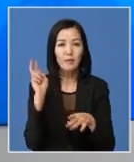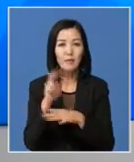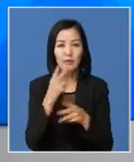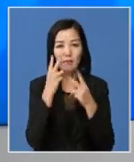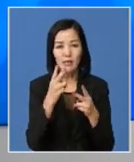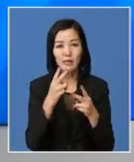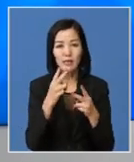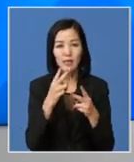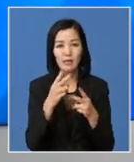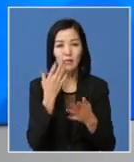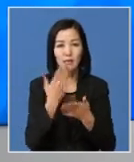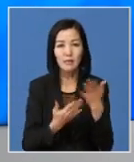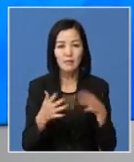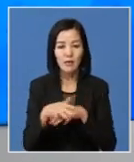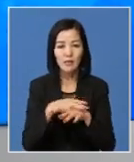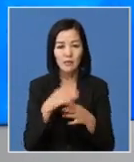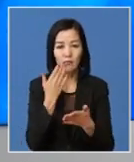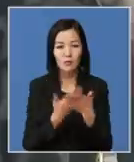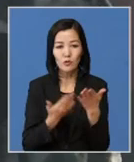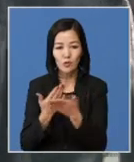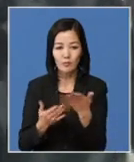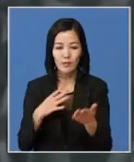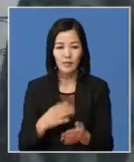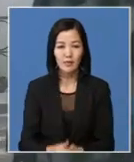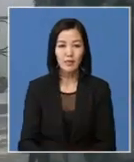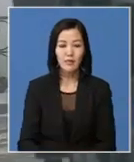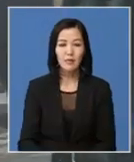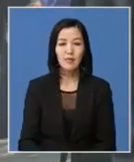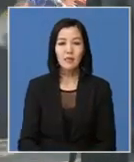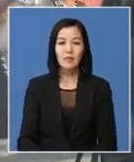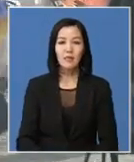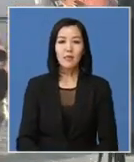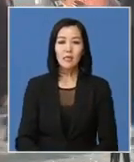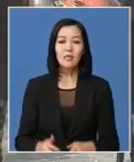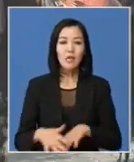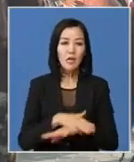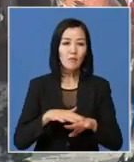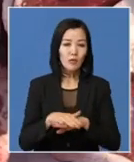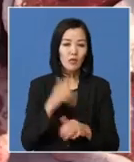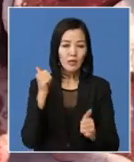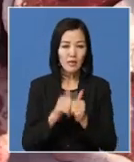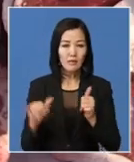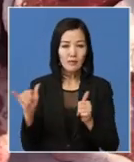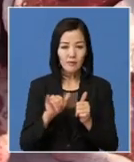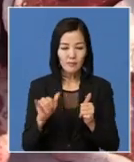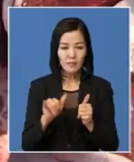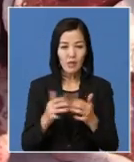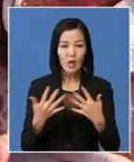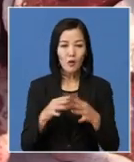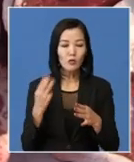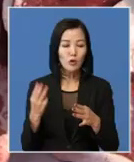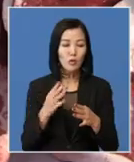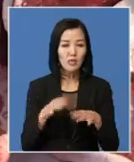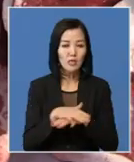өндірушілермен тілдесіп, тұрғындармен жүздесті. Бұл коммуналдық базар. Мұнда әрсенбі сайын ауыл шаруашылық жәрменкесі